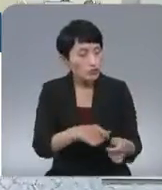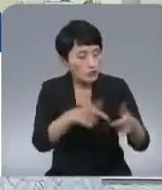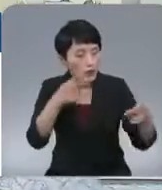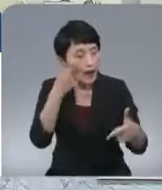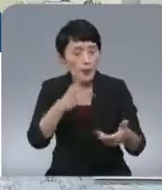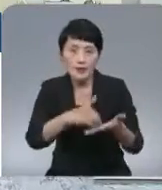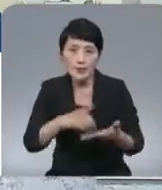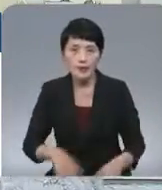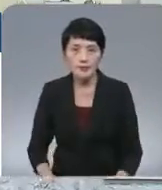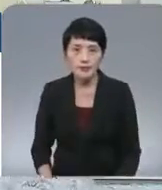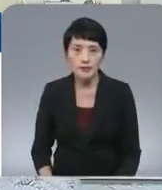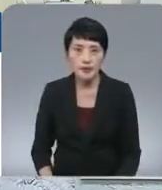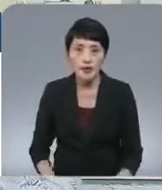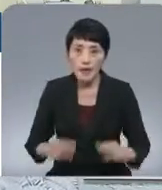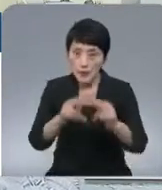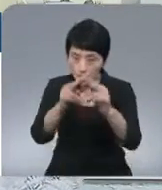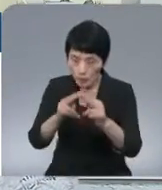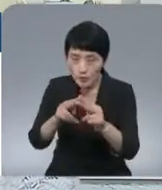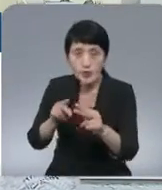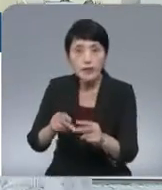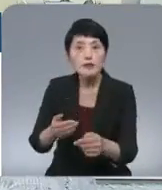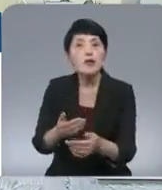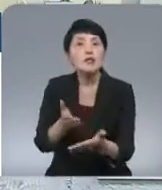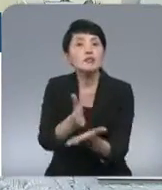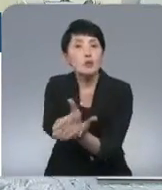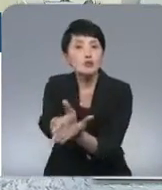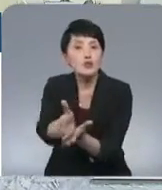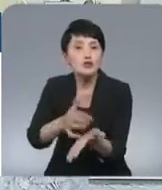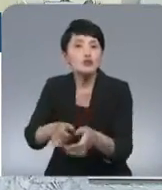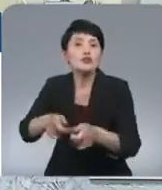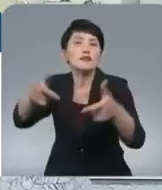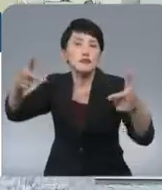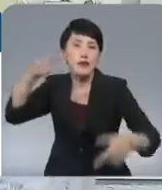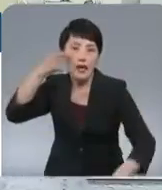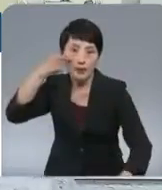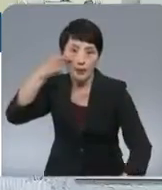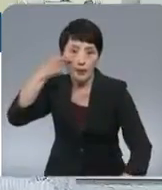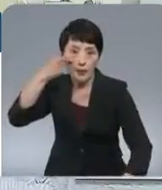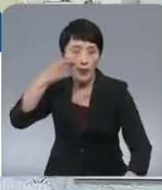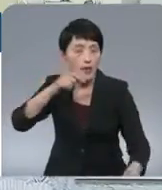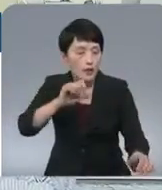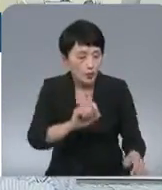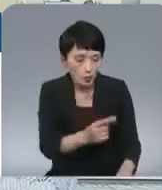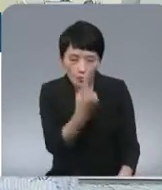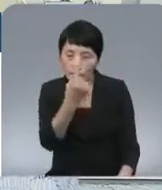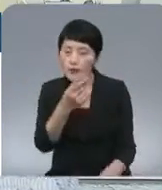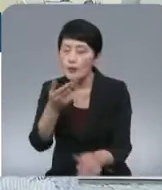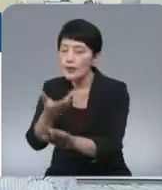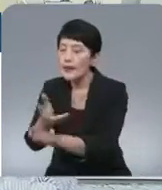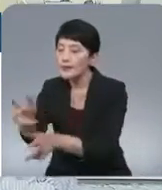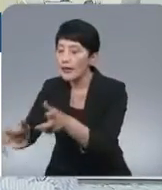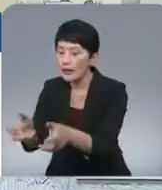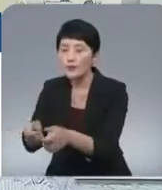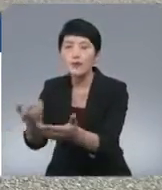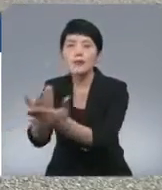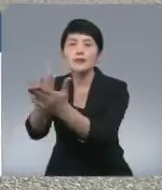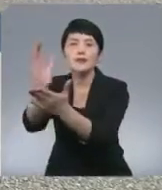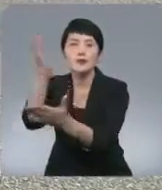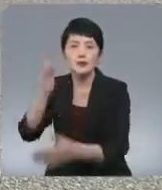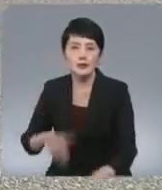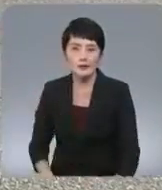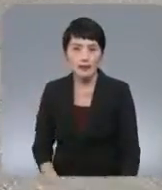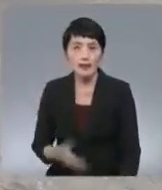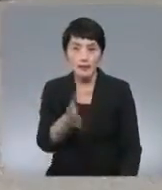дополнительный преподавательский состав число студентов зачисляются в профессиональные школы высшие ступени